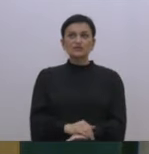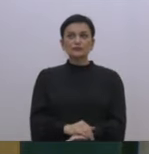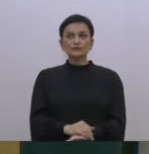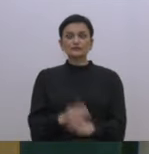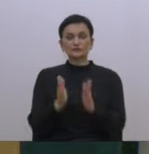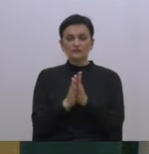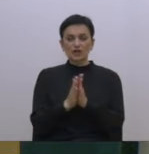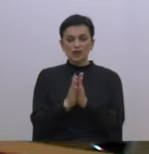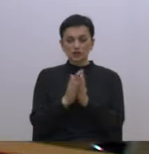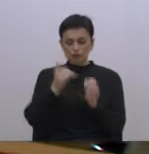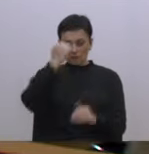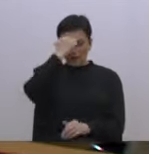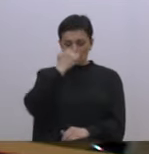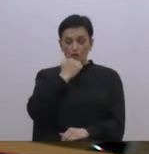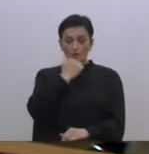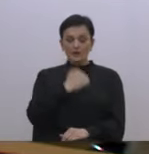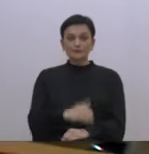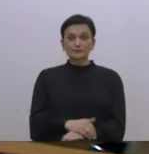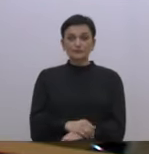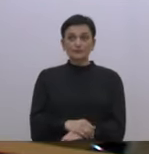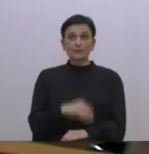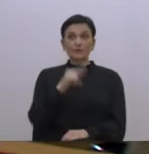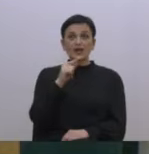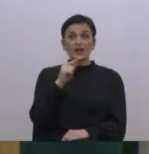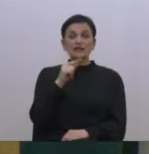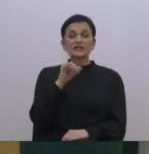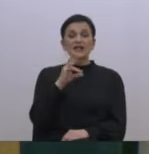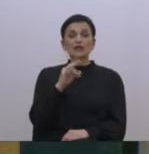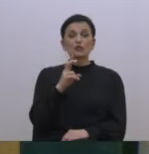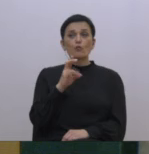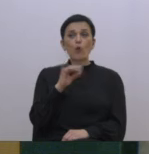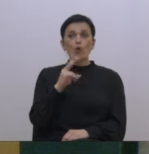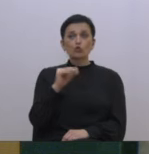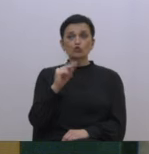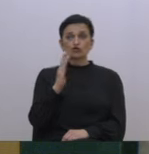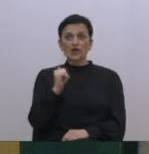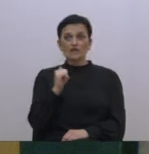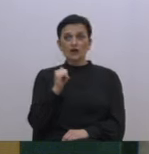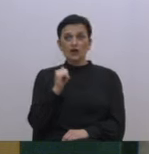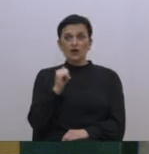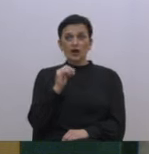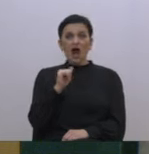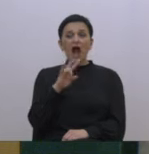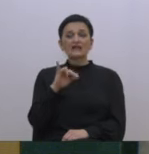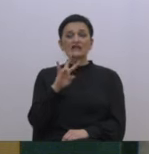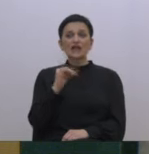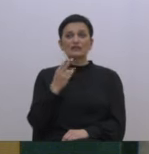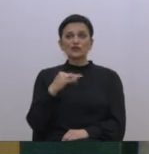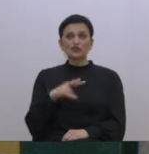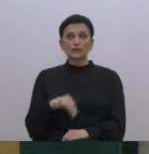მადლობა. ფინათი ბოკუჩავა, ანაწილი? ანა ნაცვლში.